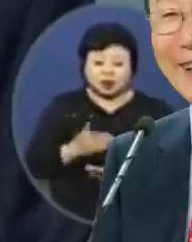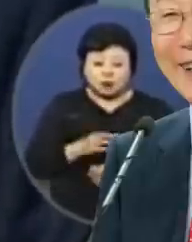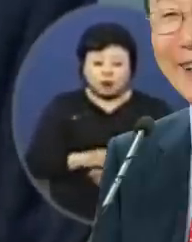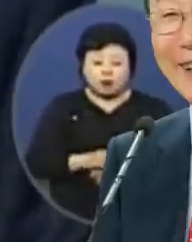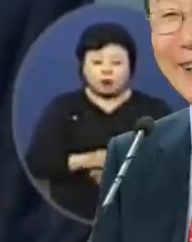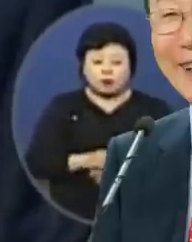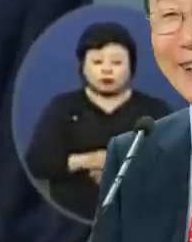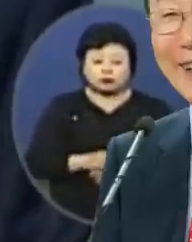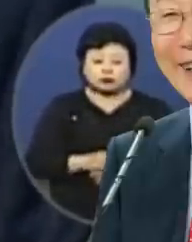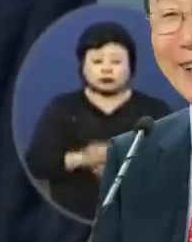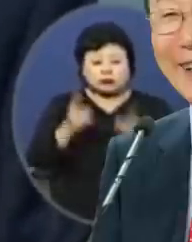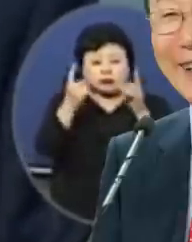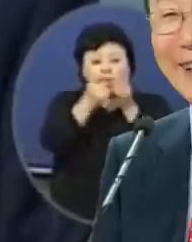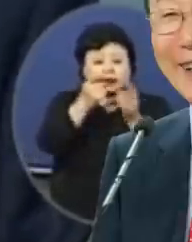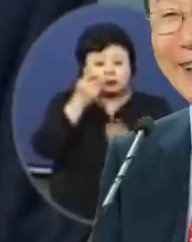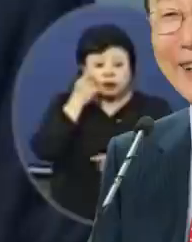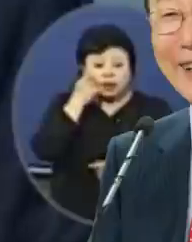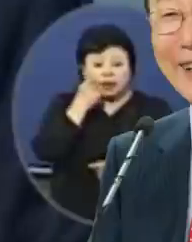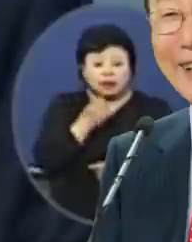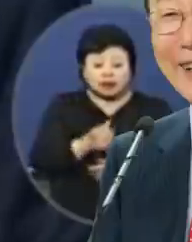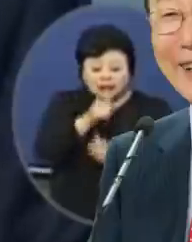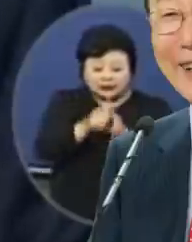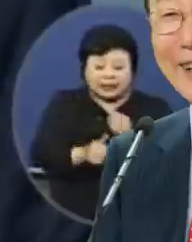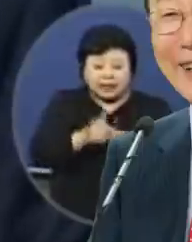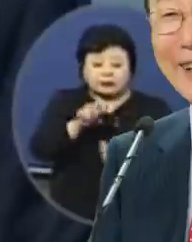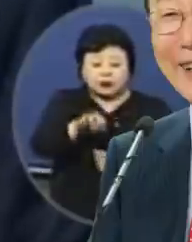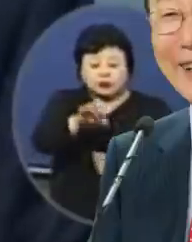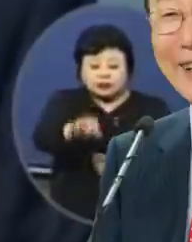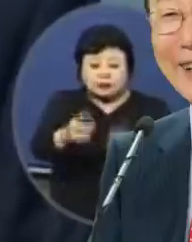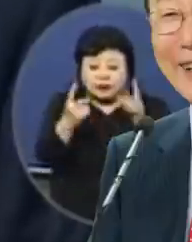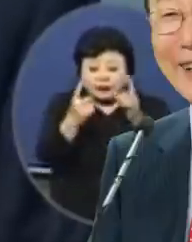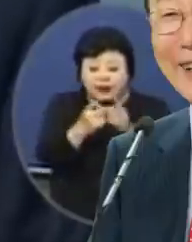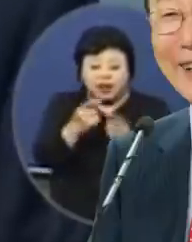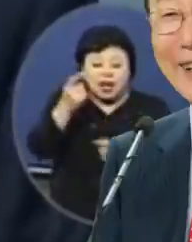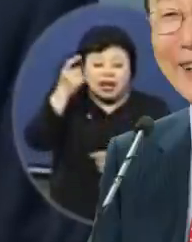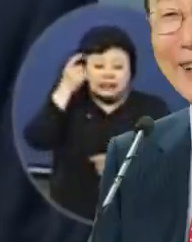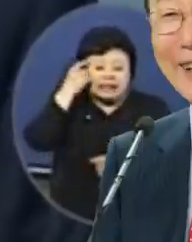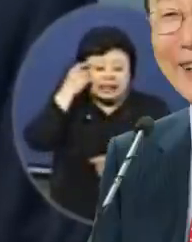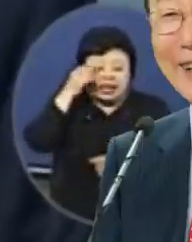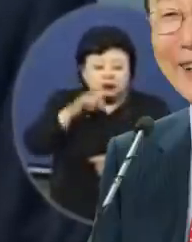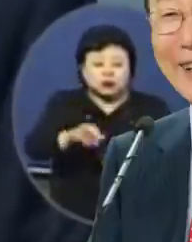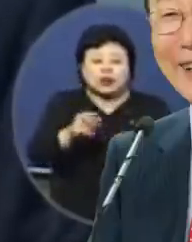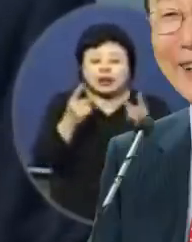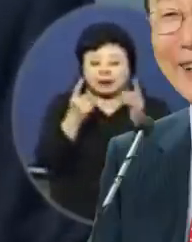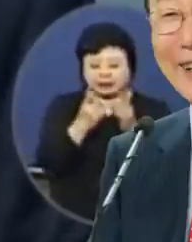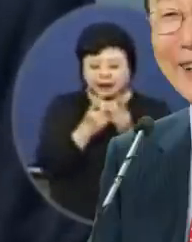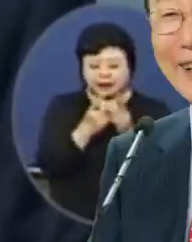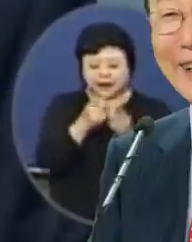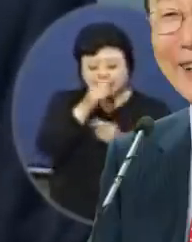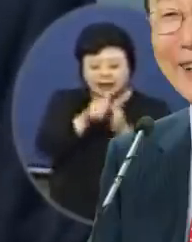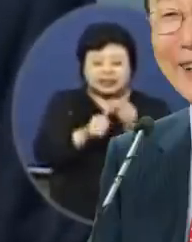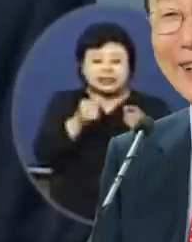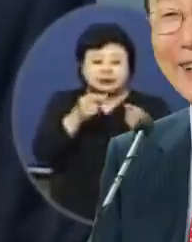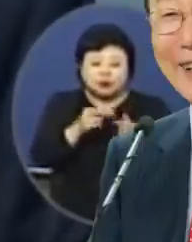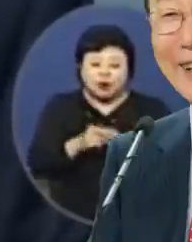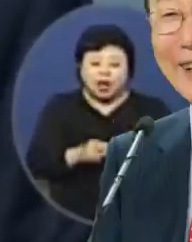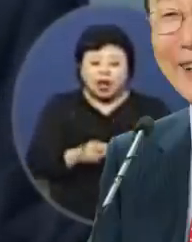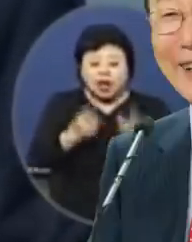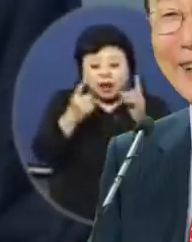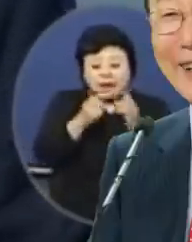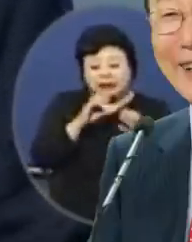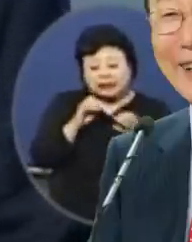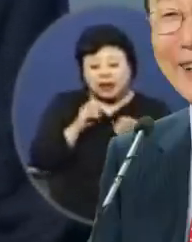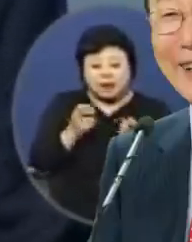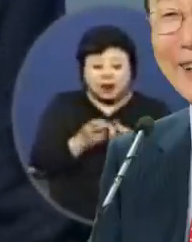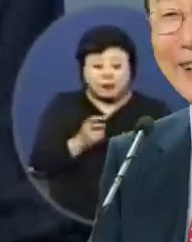육신적으로 만나볼 수 없습니다. 그러나 하나님을 어디에서 만납니까? 생각으로서 만나는 것입니다. 하나님과 어떻게 만나서